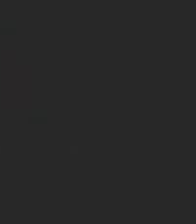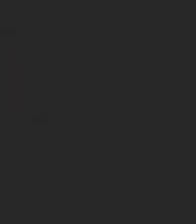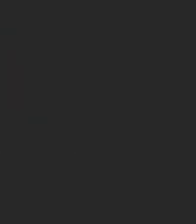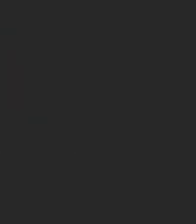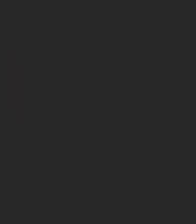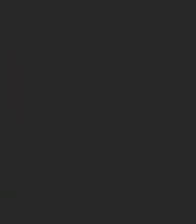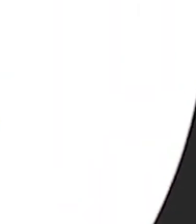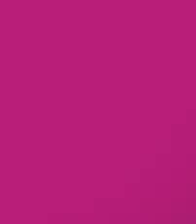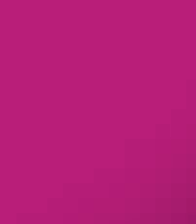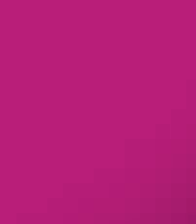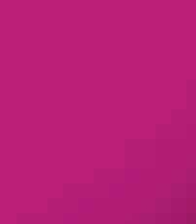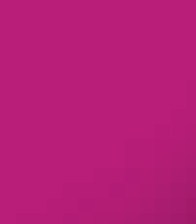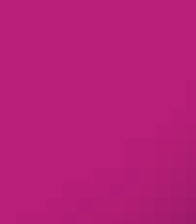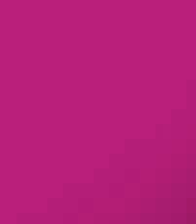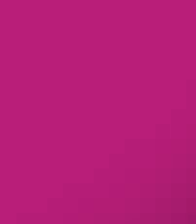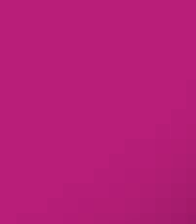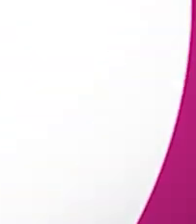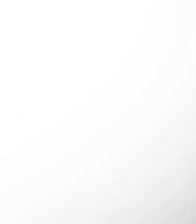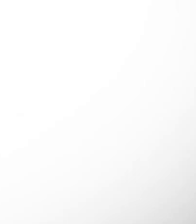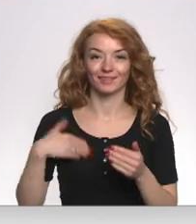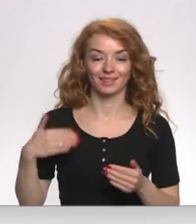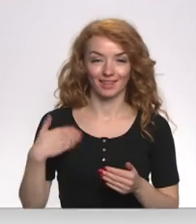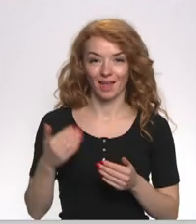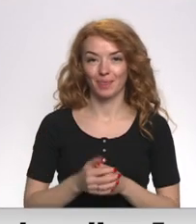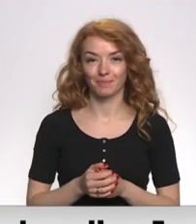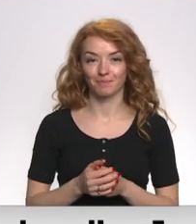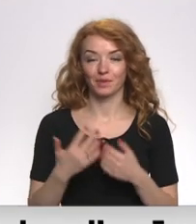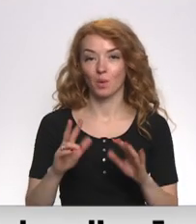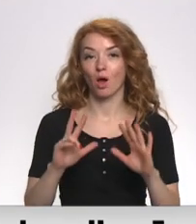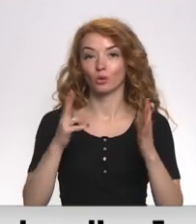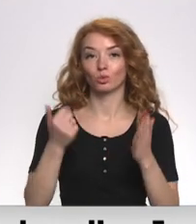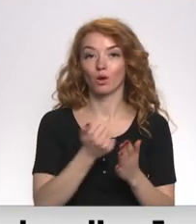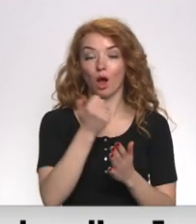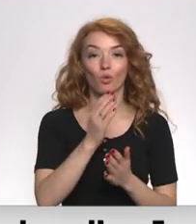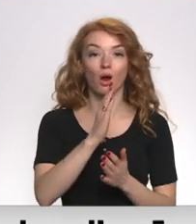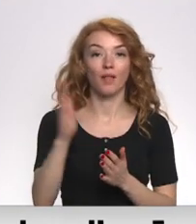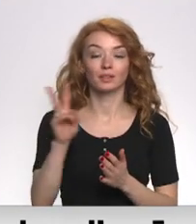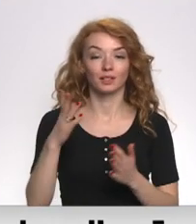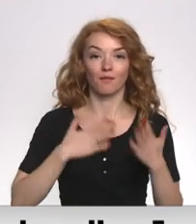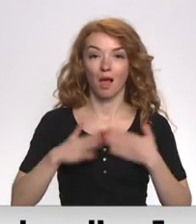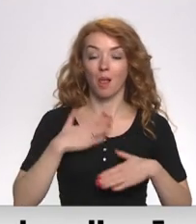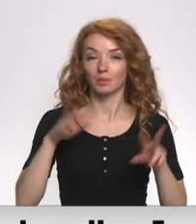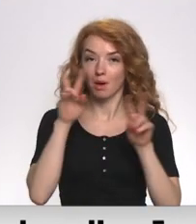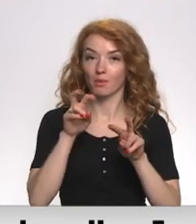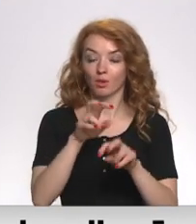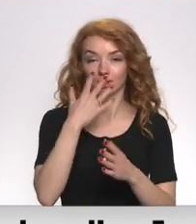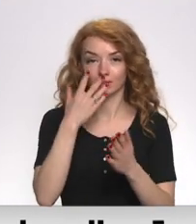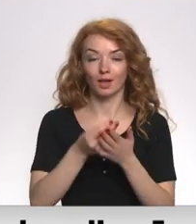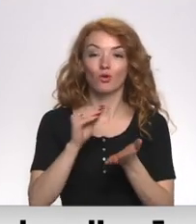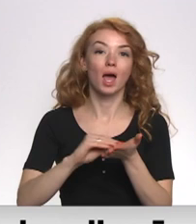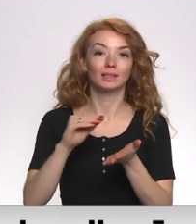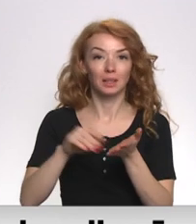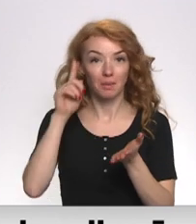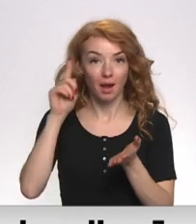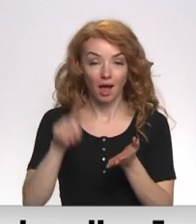Re, viss ēters ir te! Jau 8. Gadu ik viens, kurš vēlas pārbaudīt savu rakstīt prasmi, var to